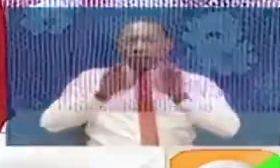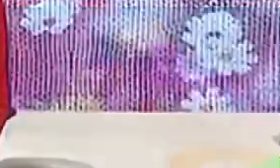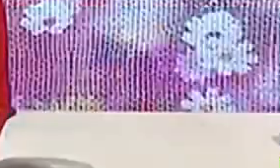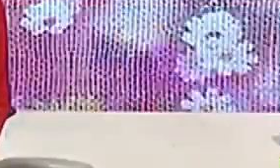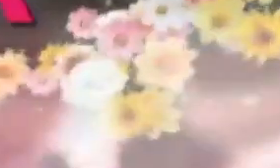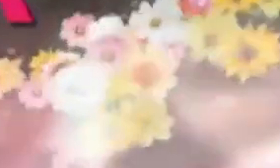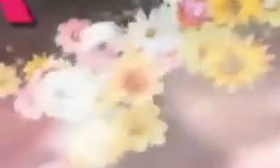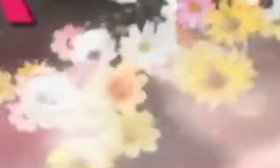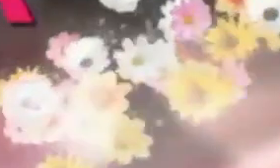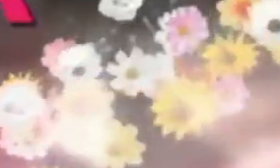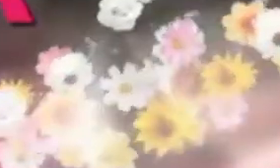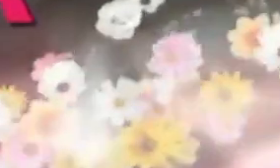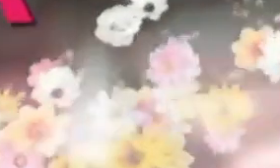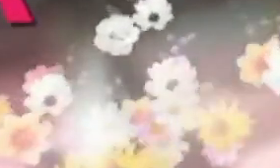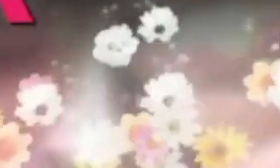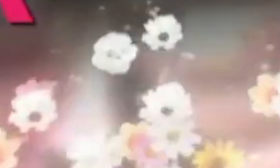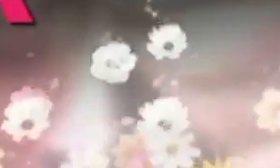bomba.